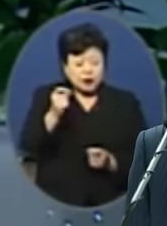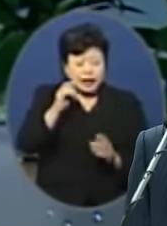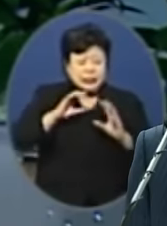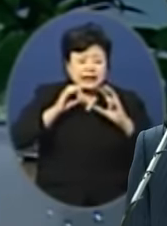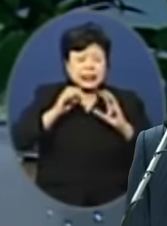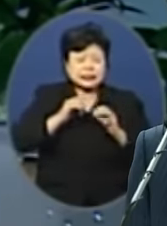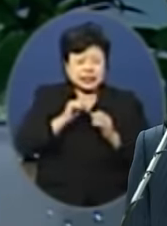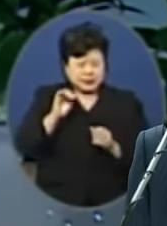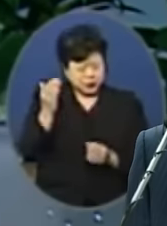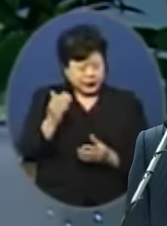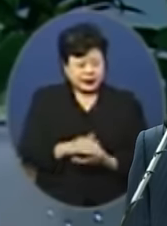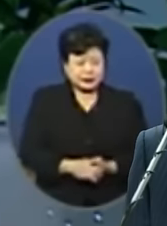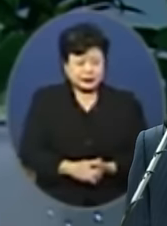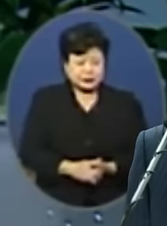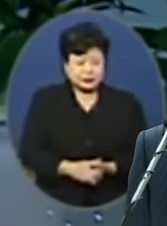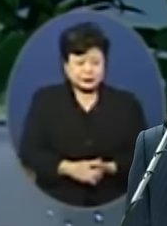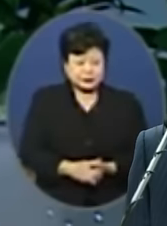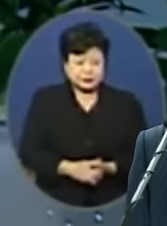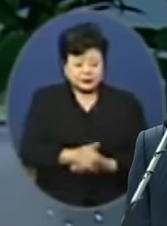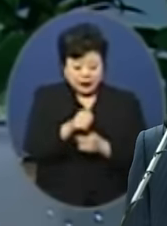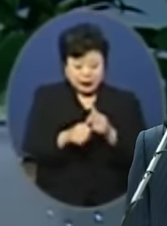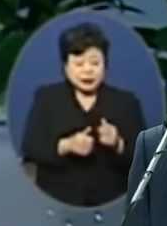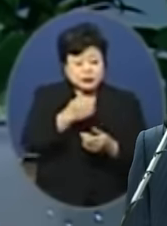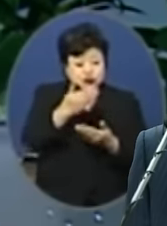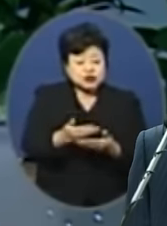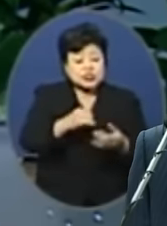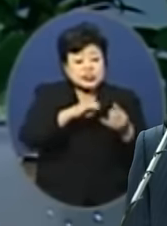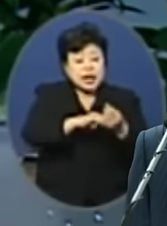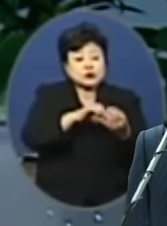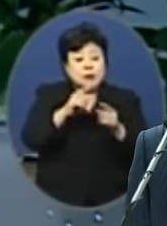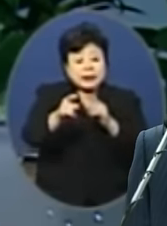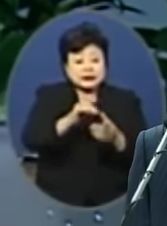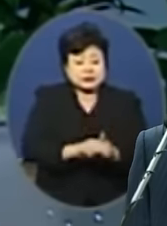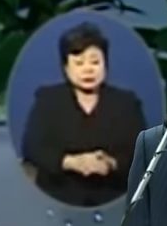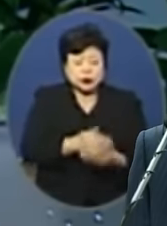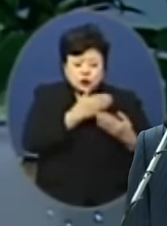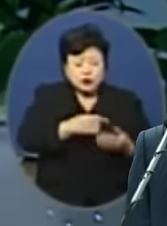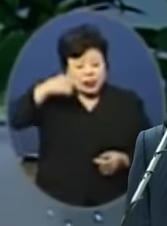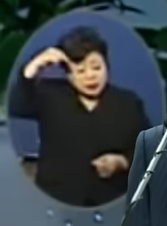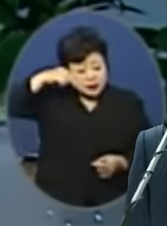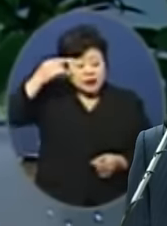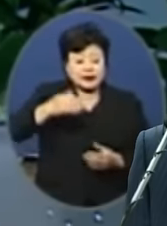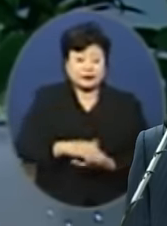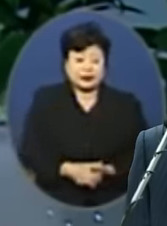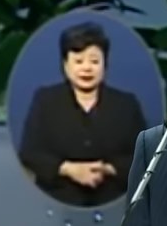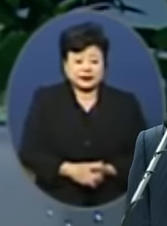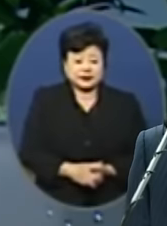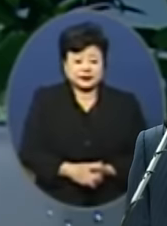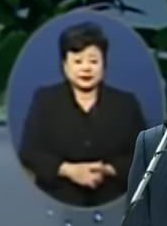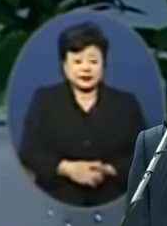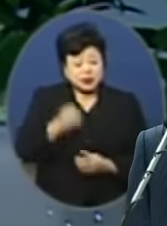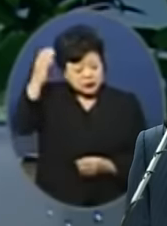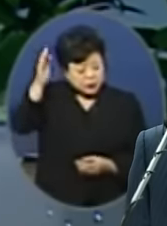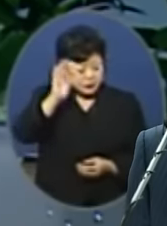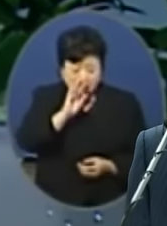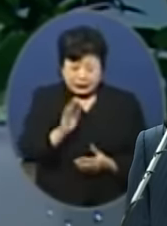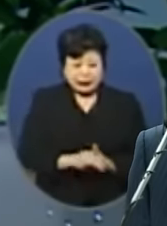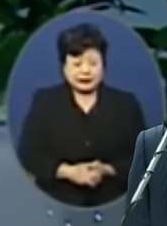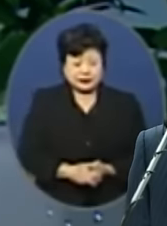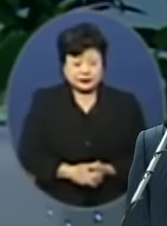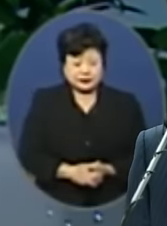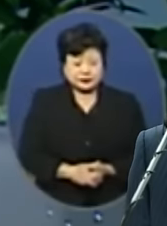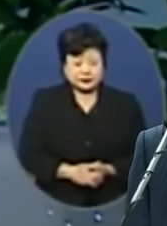천국의 백성이 되었다. 그 하나님이 주신 약속의 말씀을 귀하게 느껴야 되는 것입니다. 잊어버리면 안 되는 것입니다.